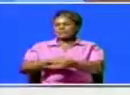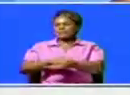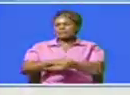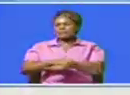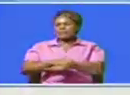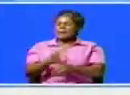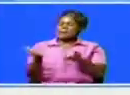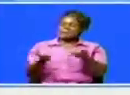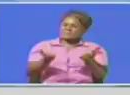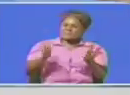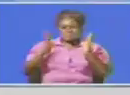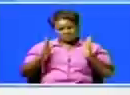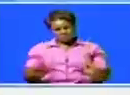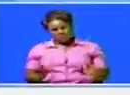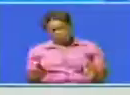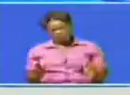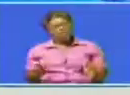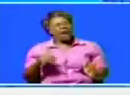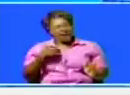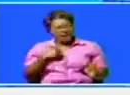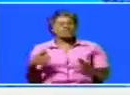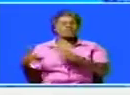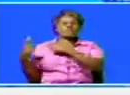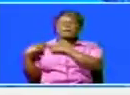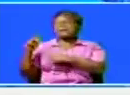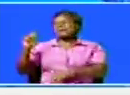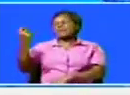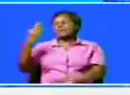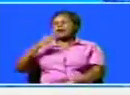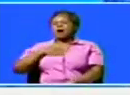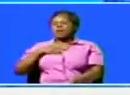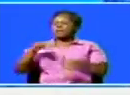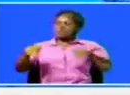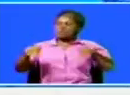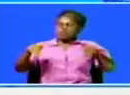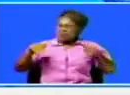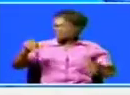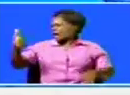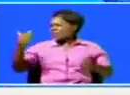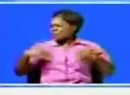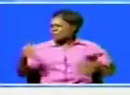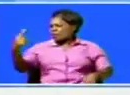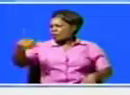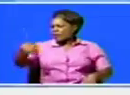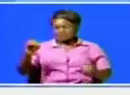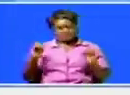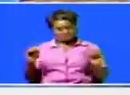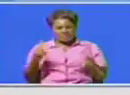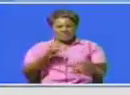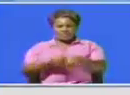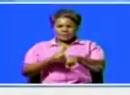ni mwanabiashara, uwe unafanya nini, uko na jukumu. Kenya ni yetu, tusingoje watu wengine.